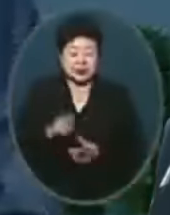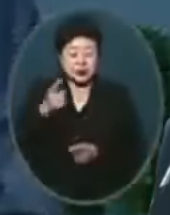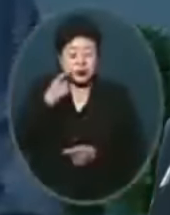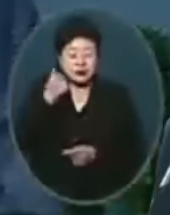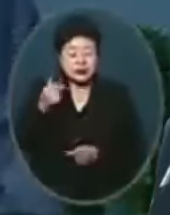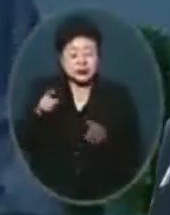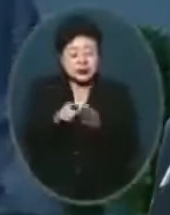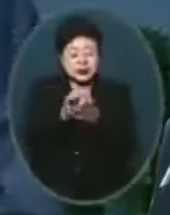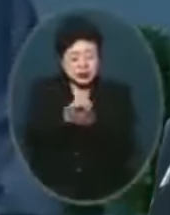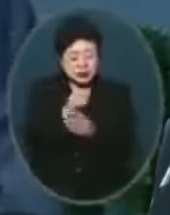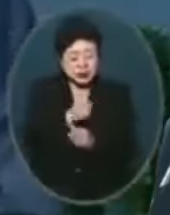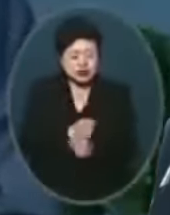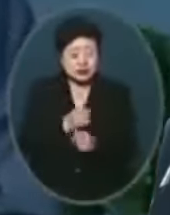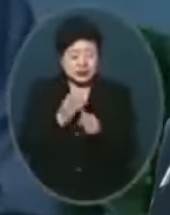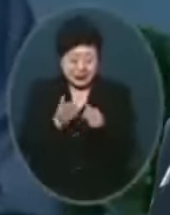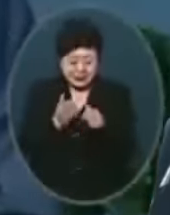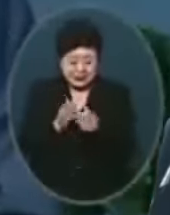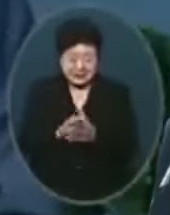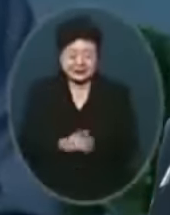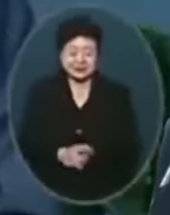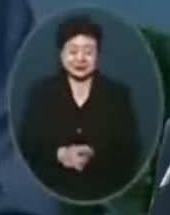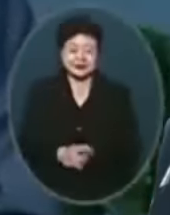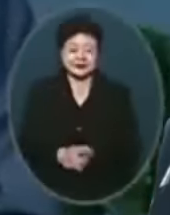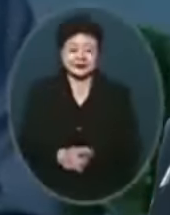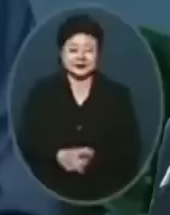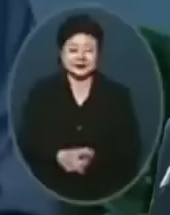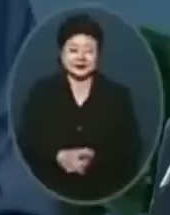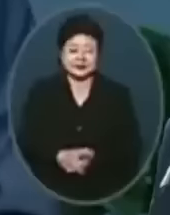이영훈 목사 위해서 기도해 주시기 바랍니다.